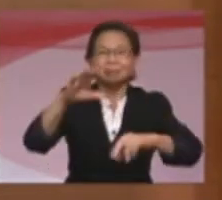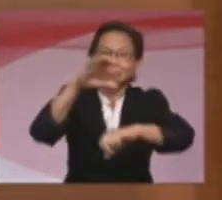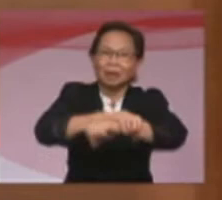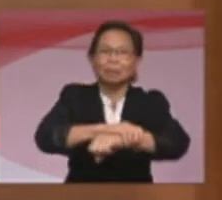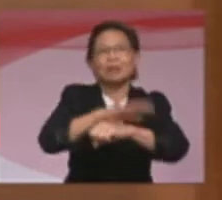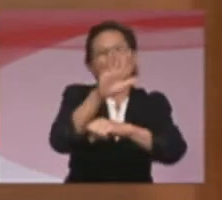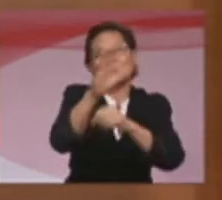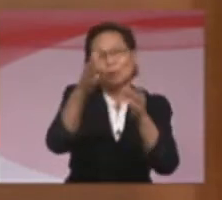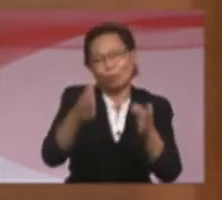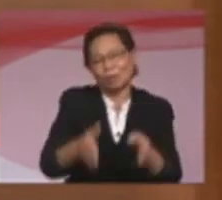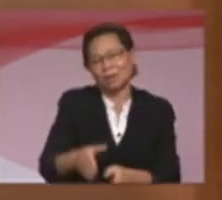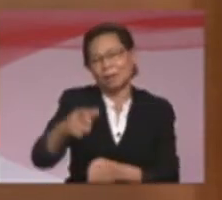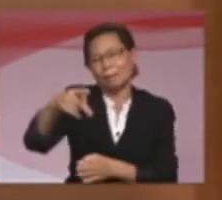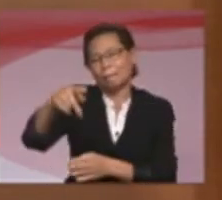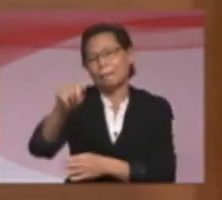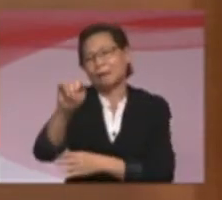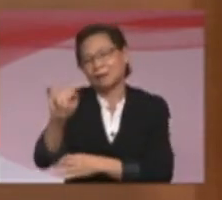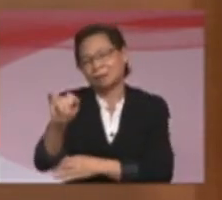kesalahan imigresen.